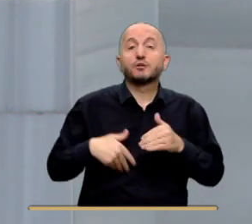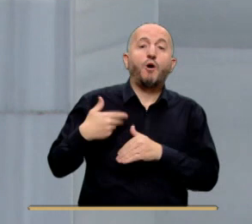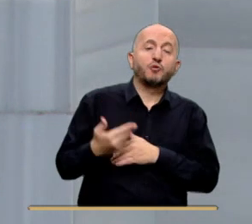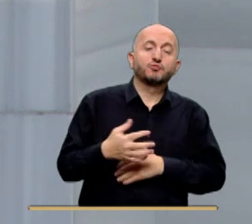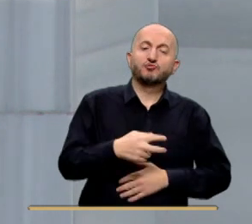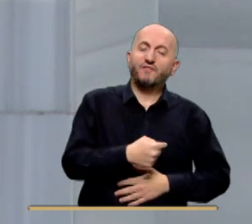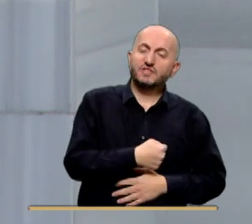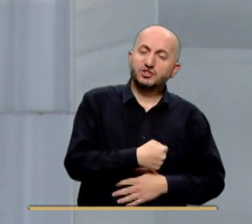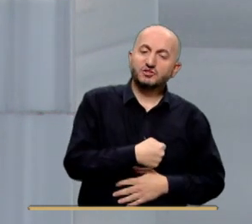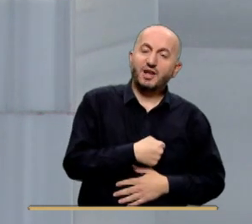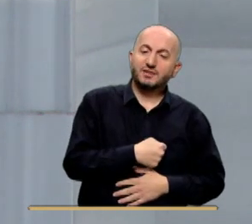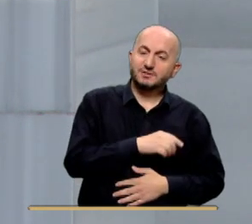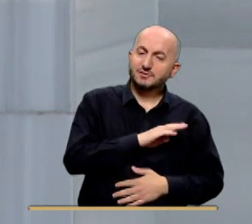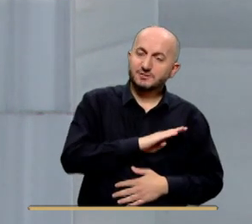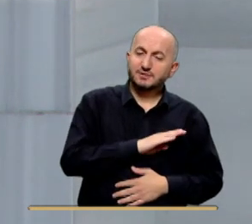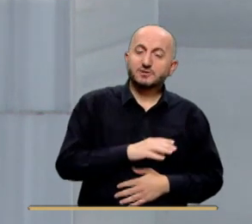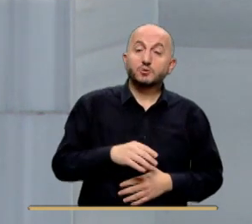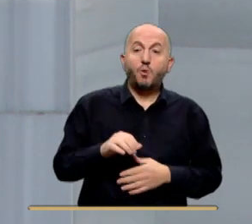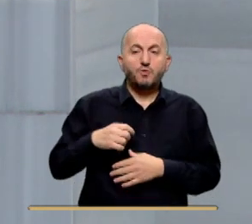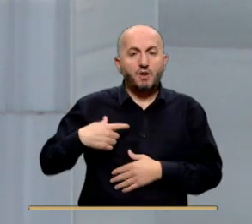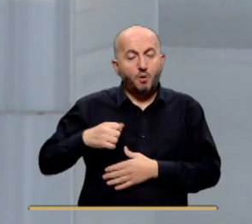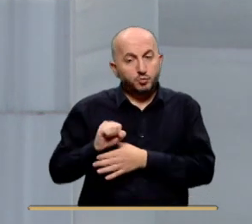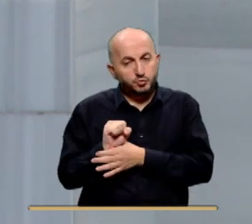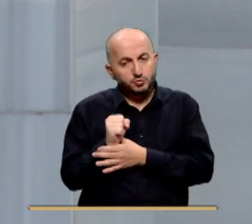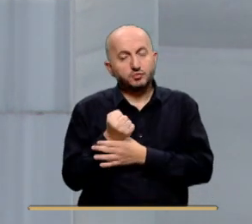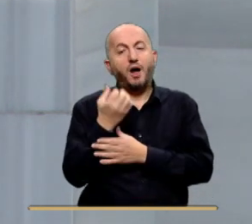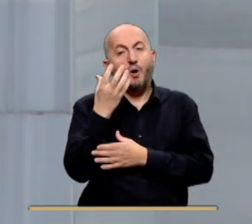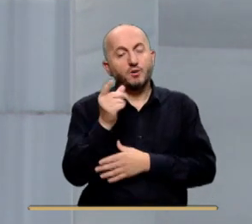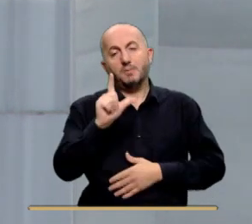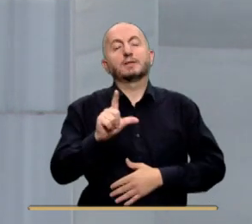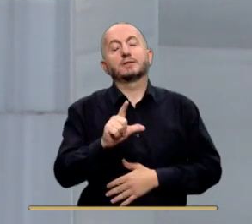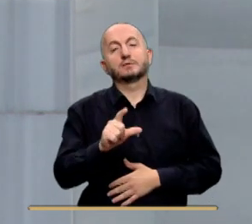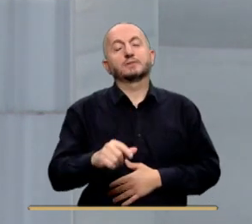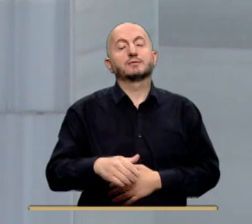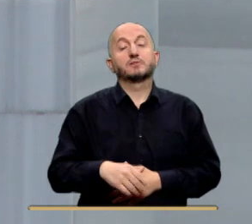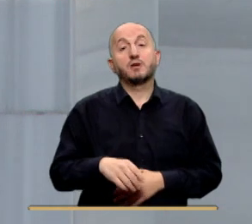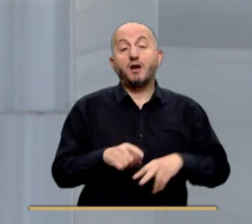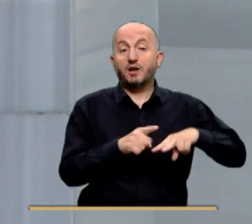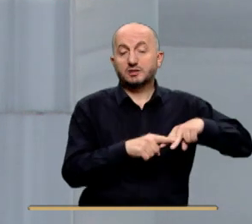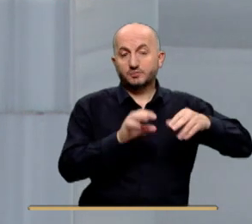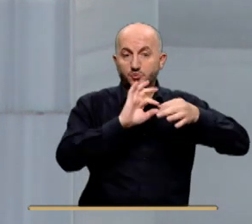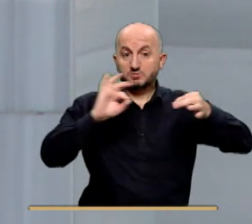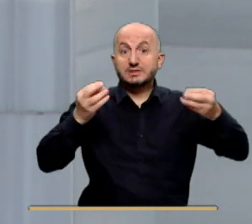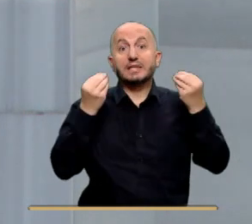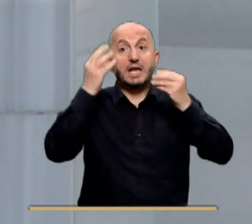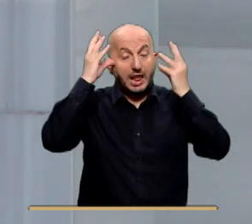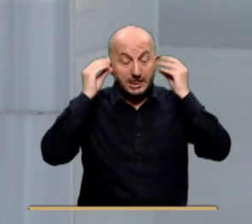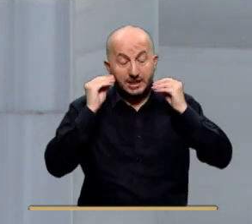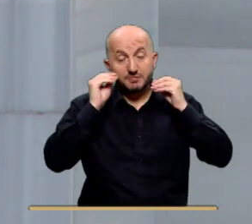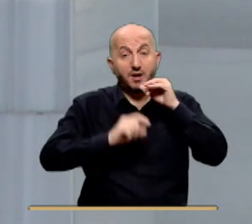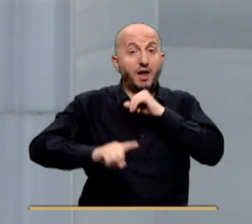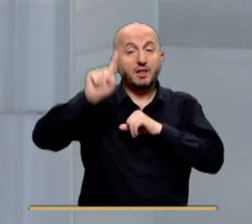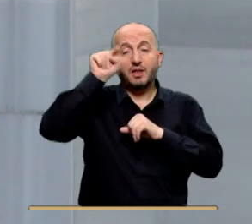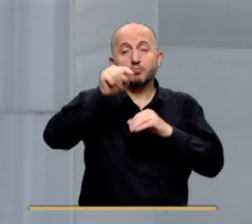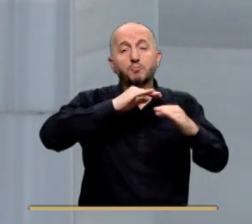sonra vicdanlı, sonra liyakatlı olmalı. Akif'in ifadesini lütfen iyi anlayın. Allah